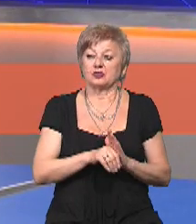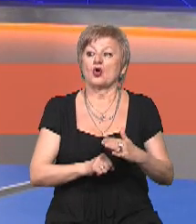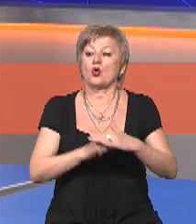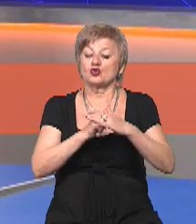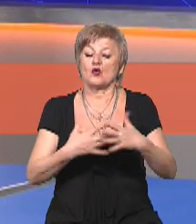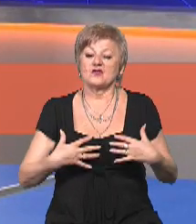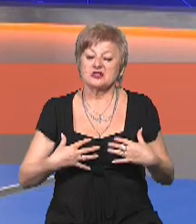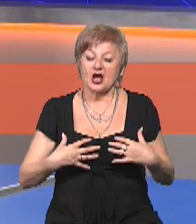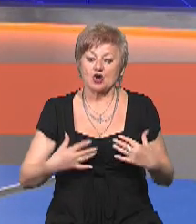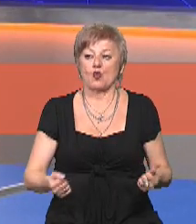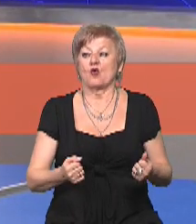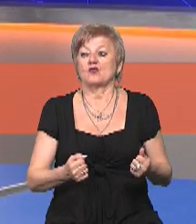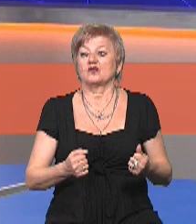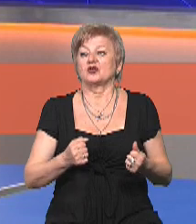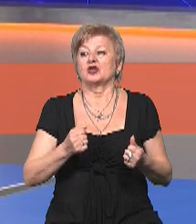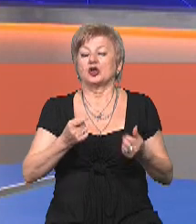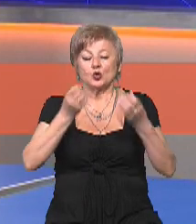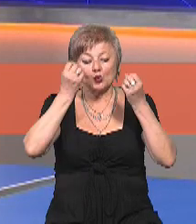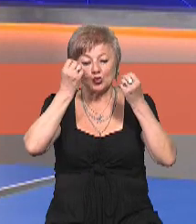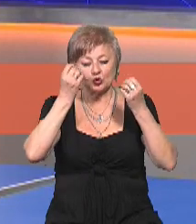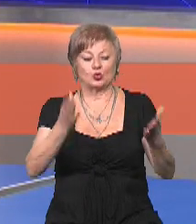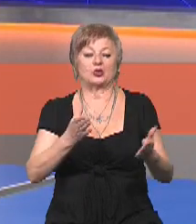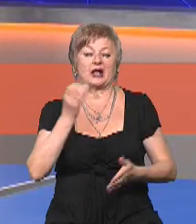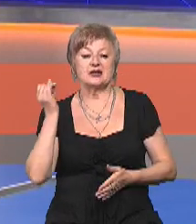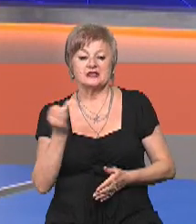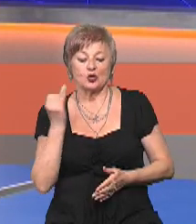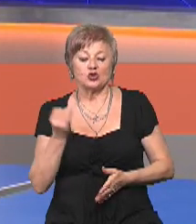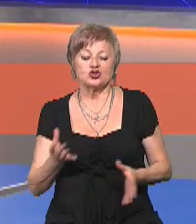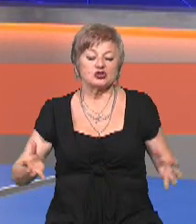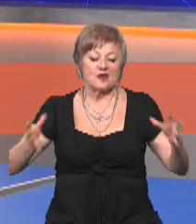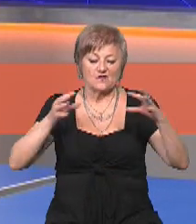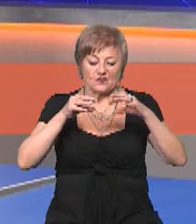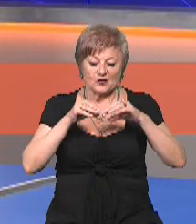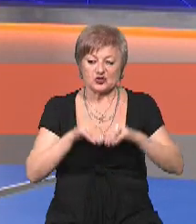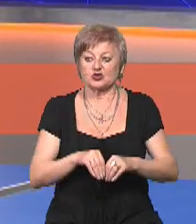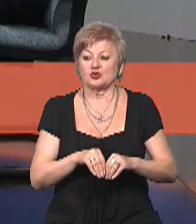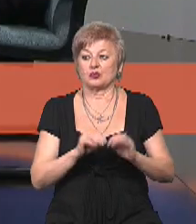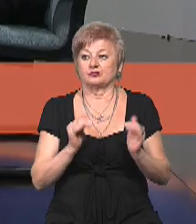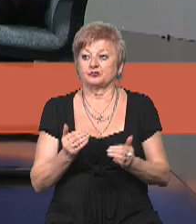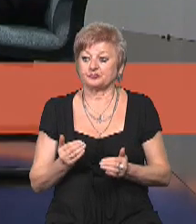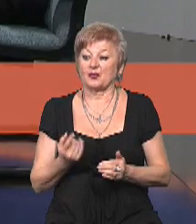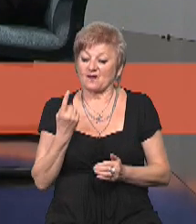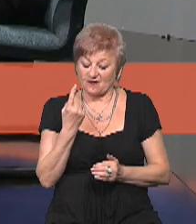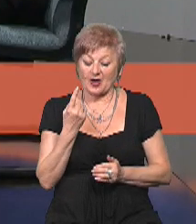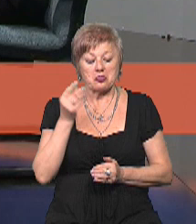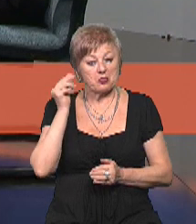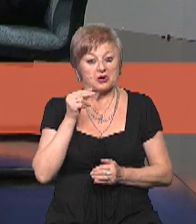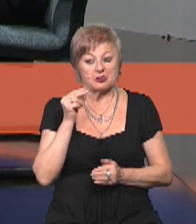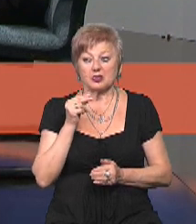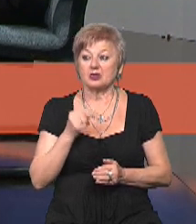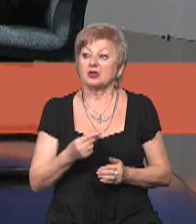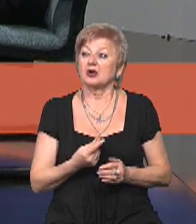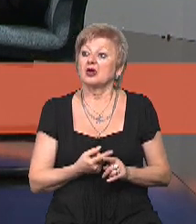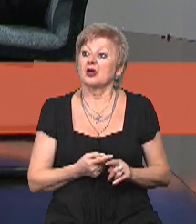здоров'я, і соціокультурну лінію, і історичну. Тобто там інтегрується 7 освітніх галузей. Оносно, а хіба раніше в школі не був предмет